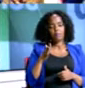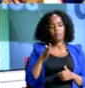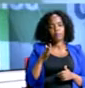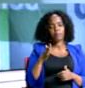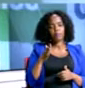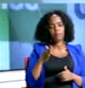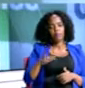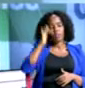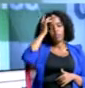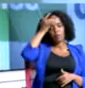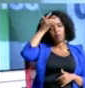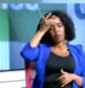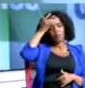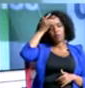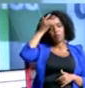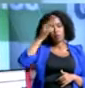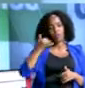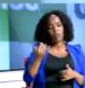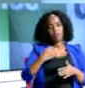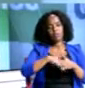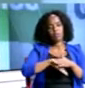Okay, ega, iben kuni ni takai gibi yesene,